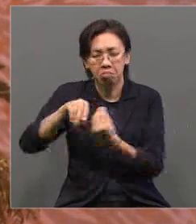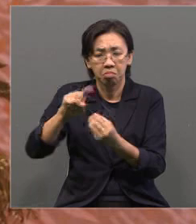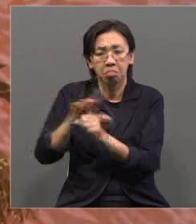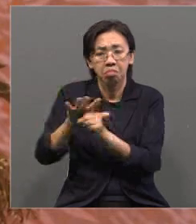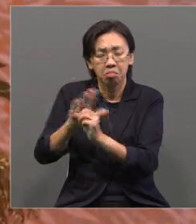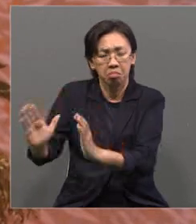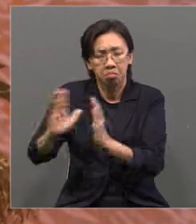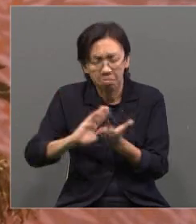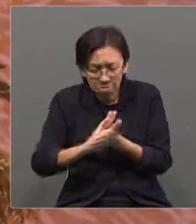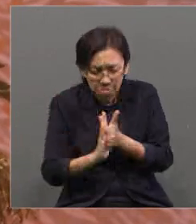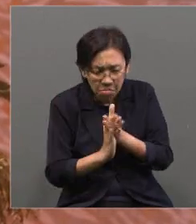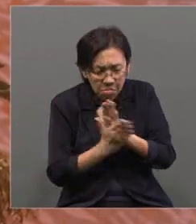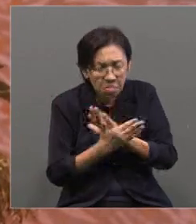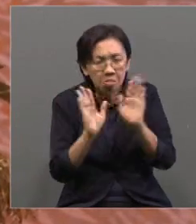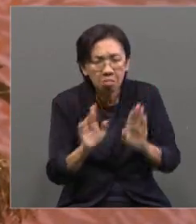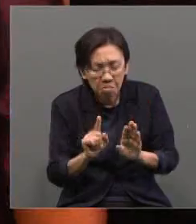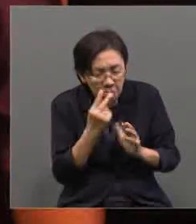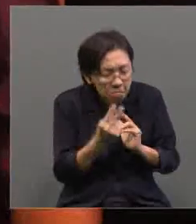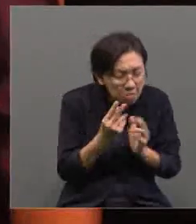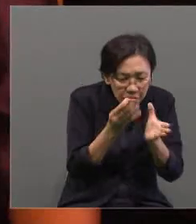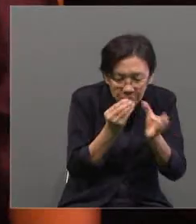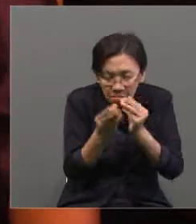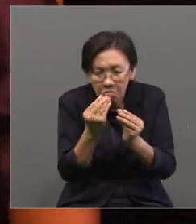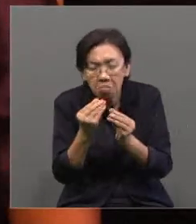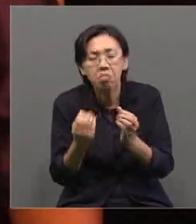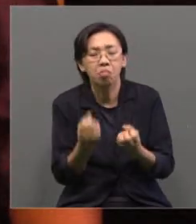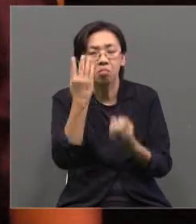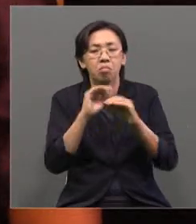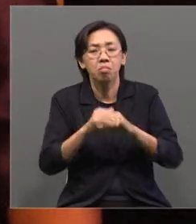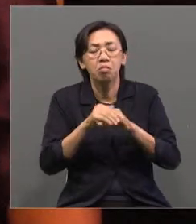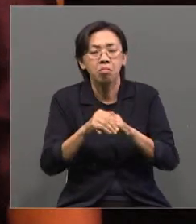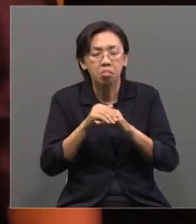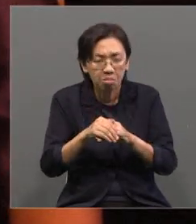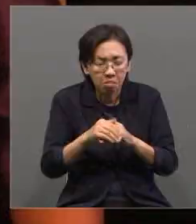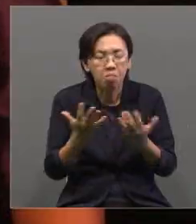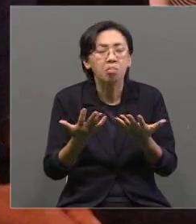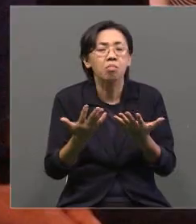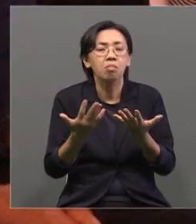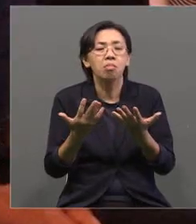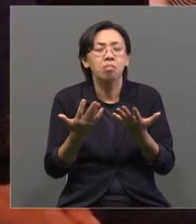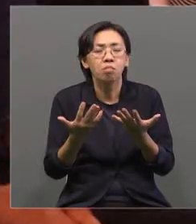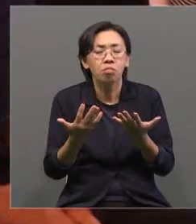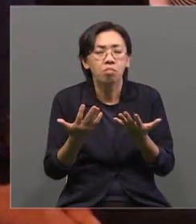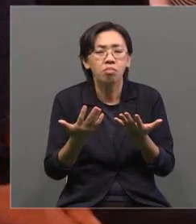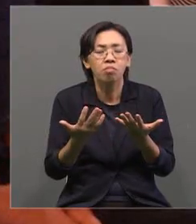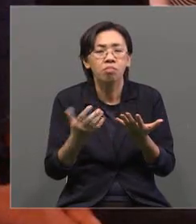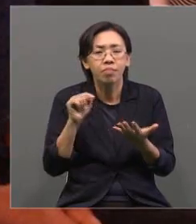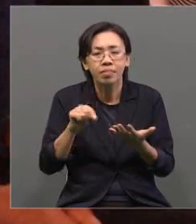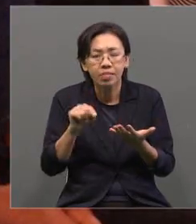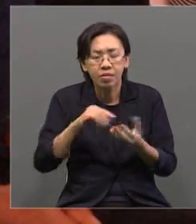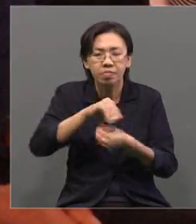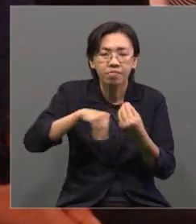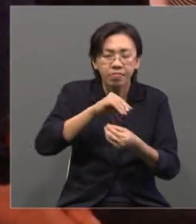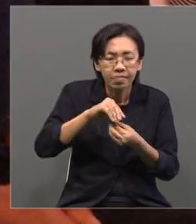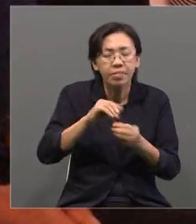ใช้เนี่ยเอาไปประยุกต์ใช้ในรูปแบบไหนอย่างไรได้บ้างอย่างเช่นที่สวนมะพร้าวน้ำหอมอินทรีย์อโรมาติกฟาร์มเนี่ยก็ทำนะฮะธุรกิจ